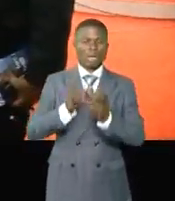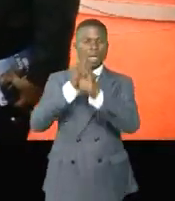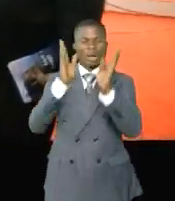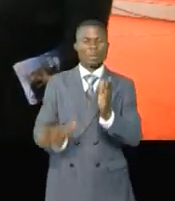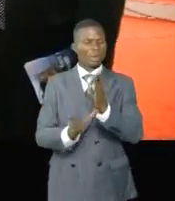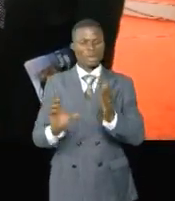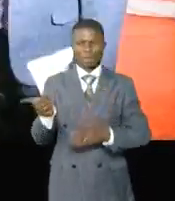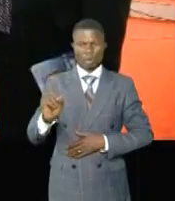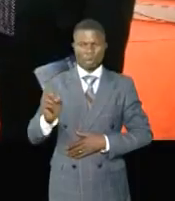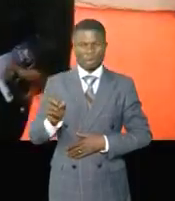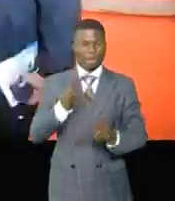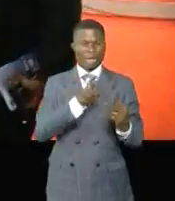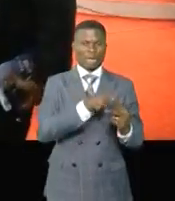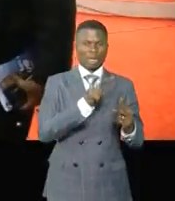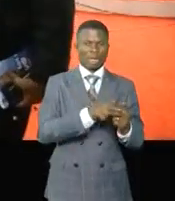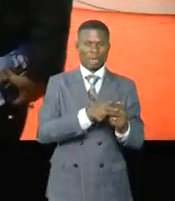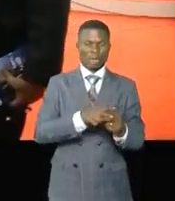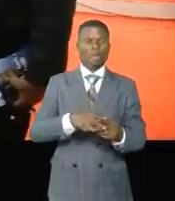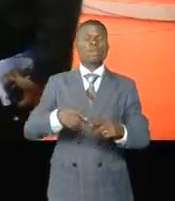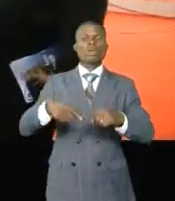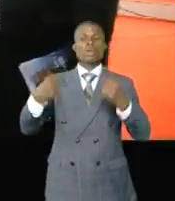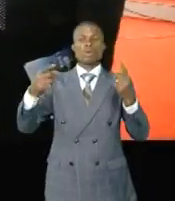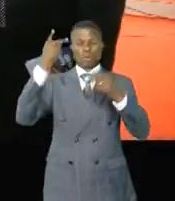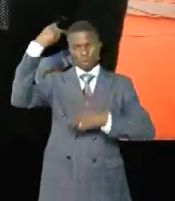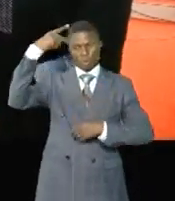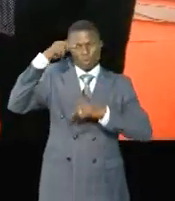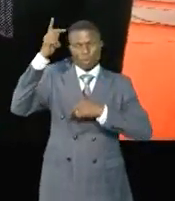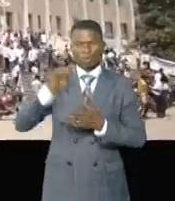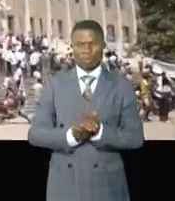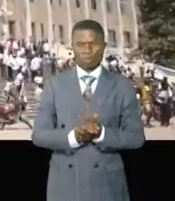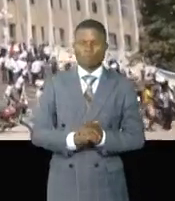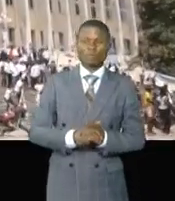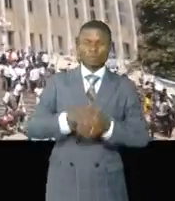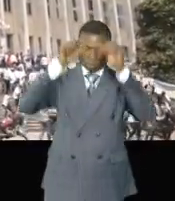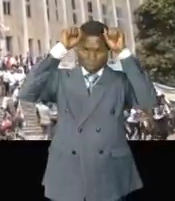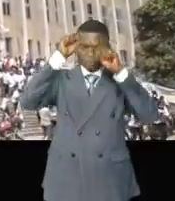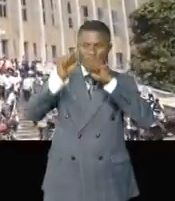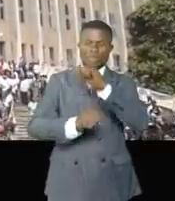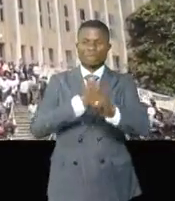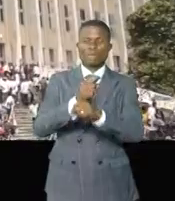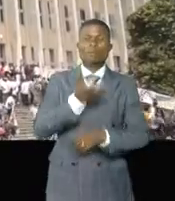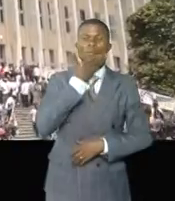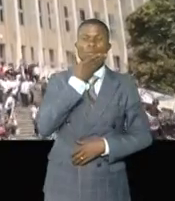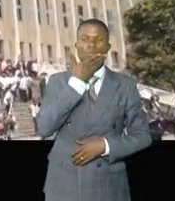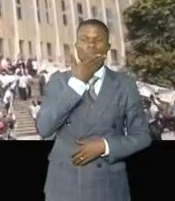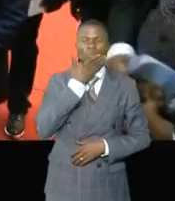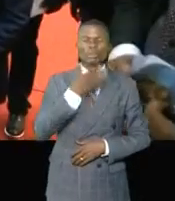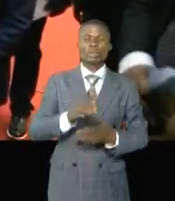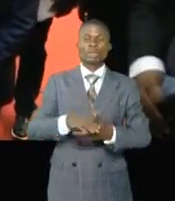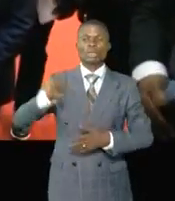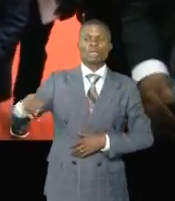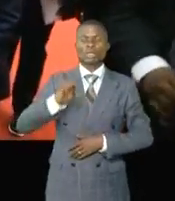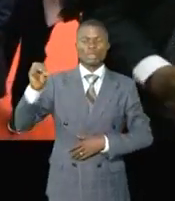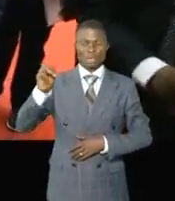adjoint qui est réservé à l'opposition. Il s'agit de Mboso Kodiampwanga pour le poste de président, Jean-Marc Kabunda